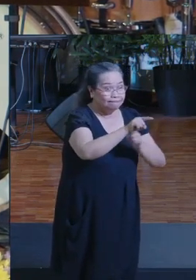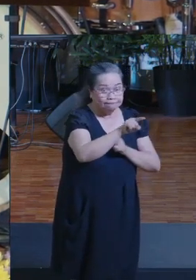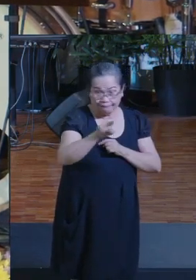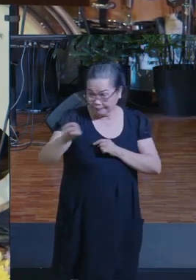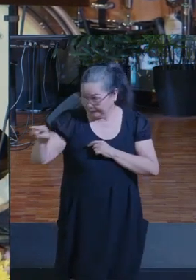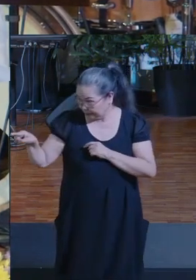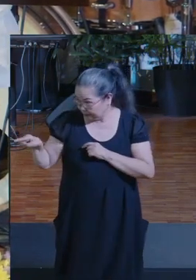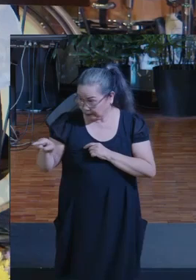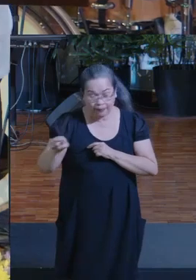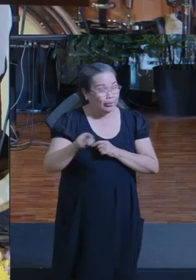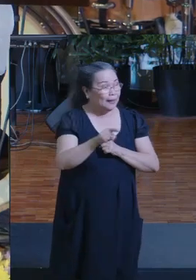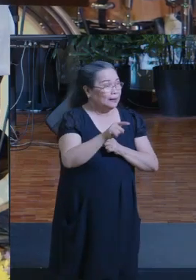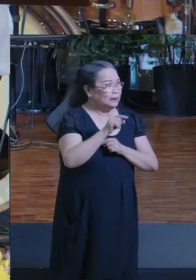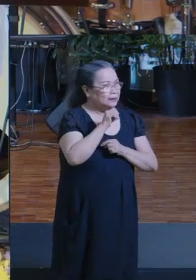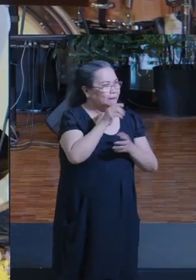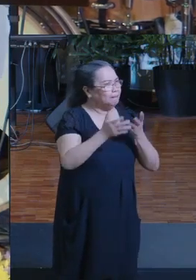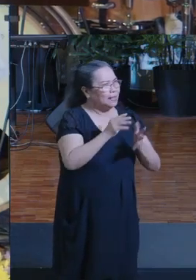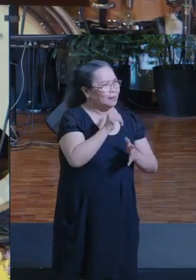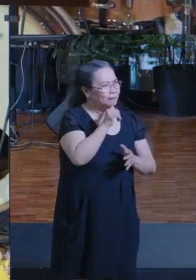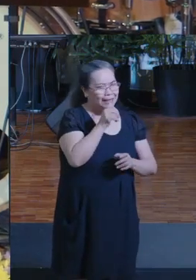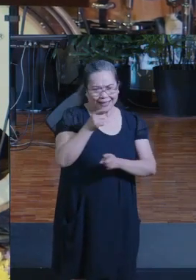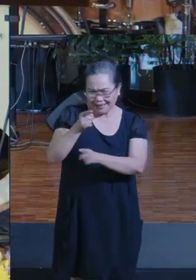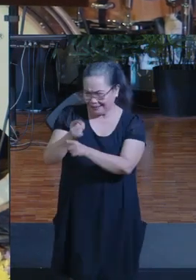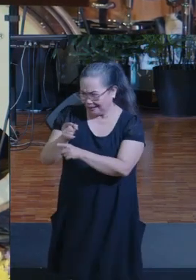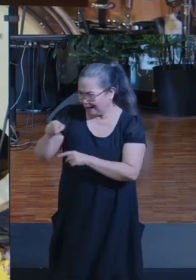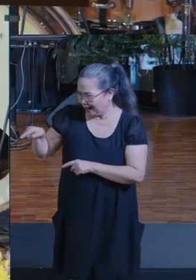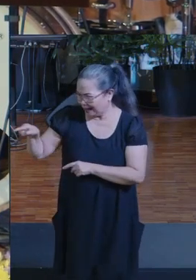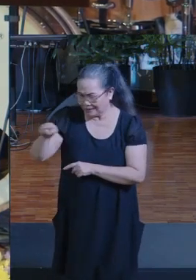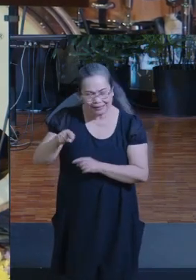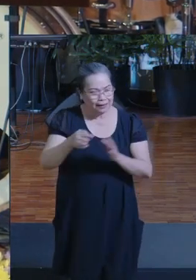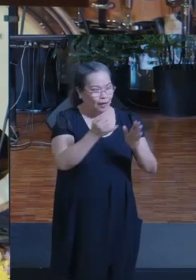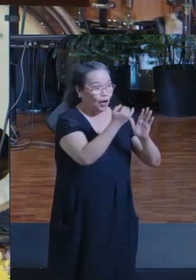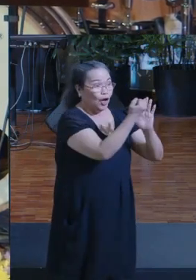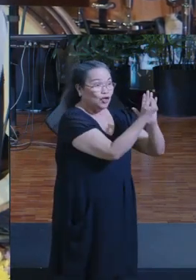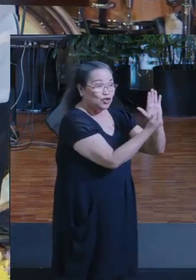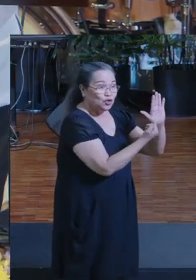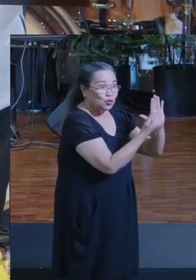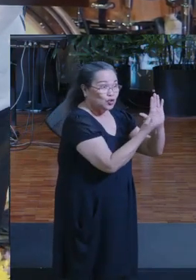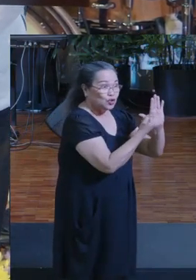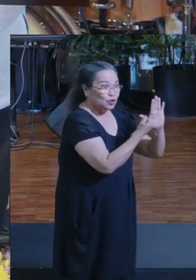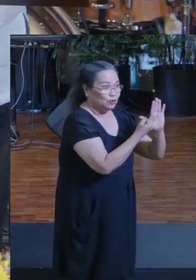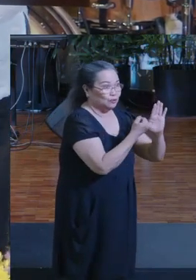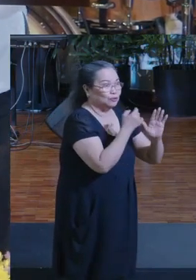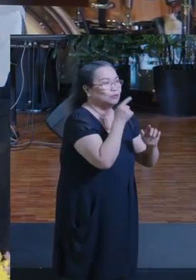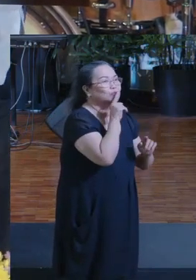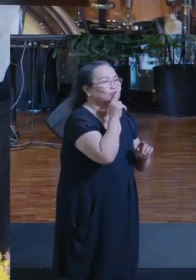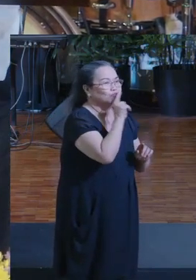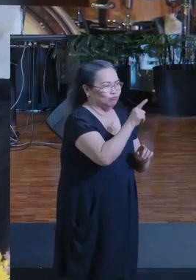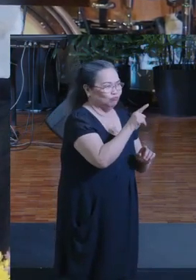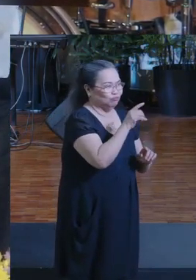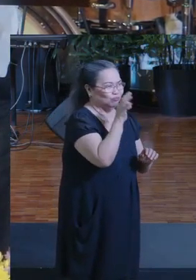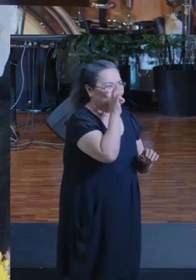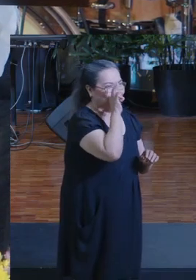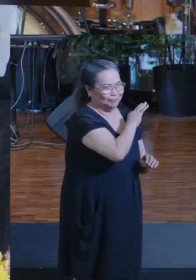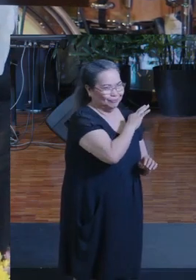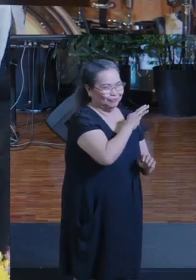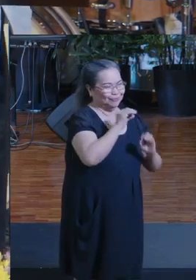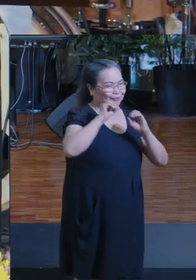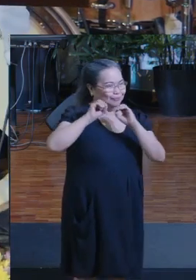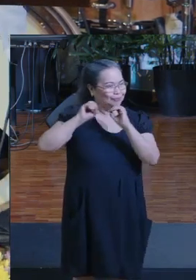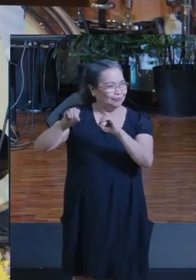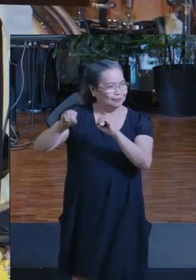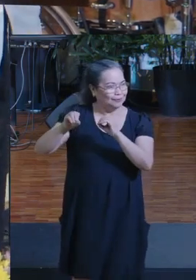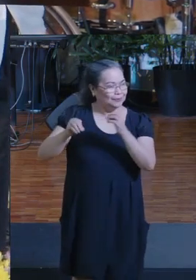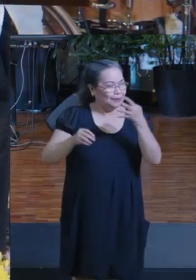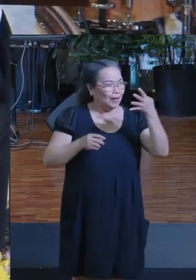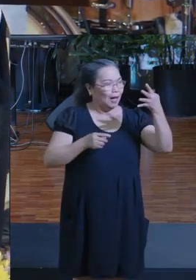hindi maaaring tama yung mga Judaizer na yun. So, titignan natin ang 4